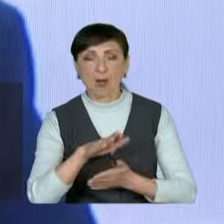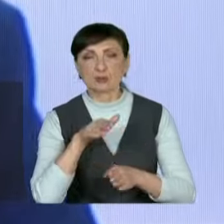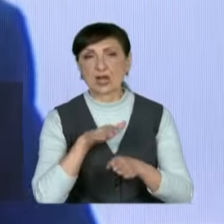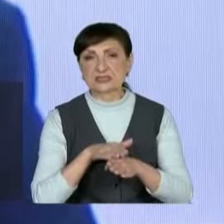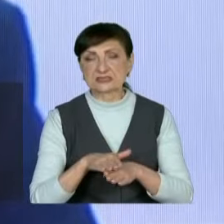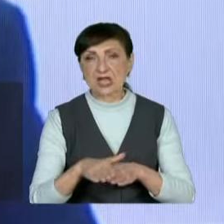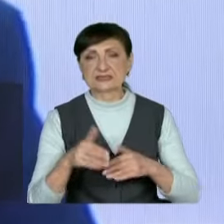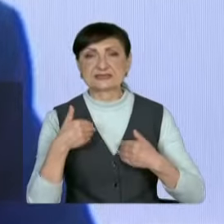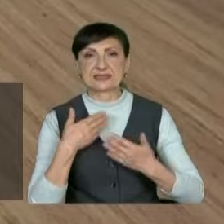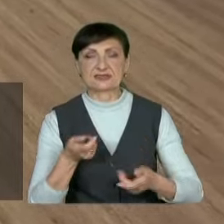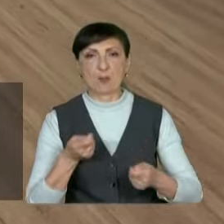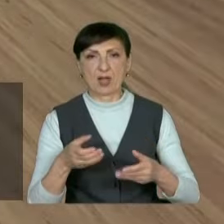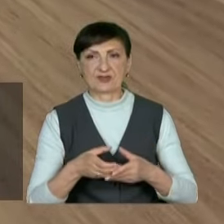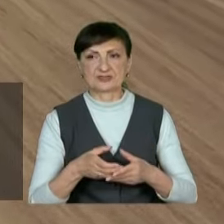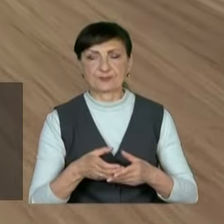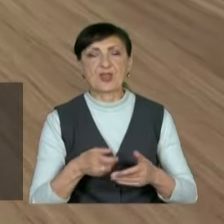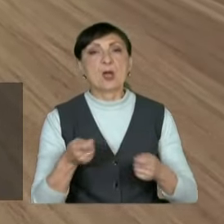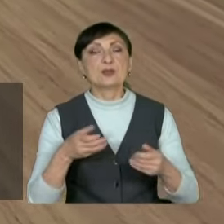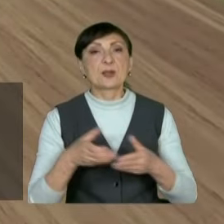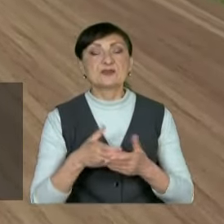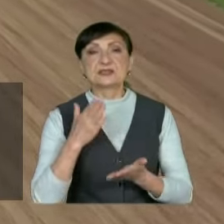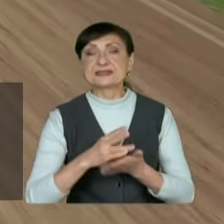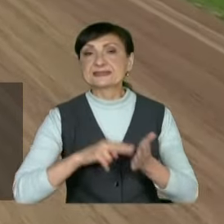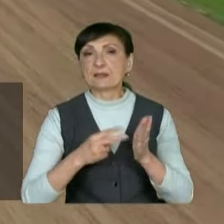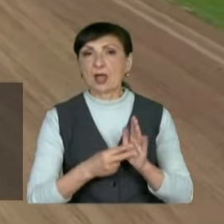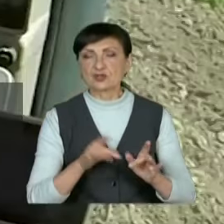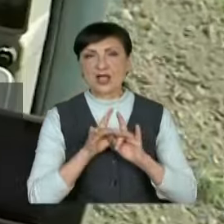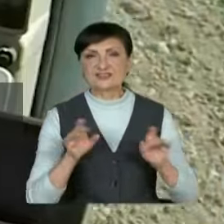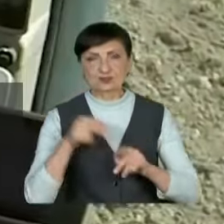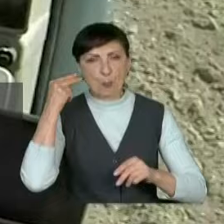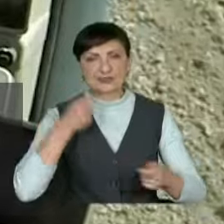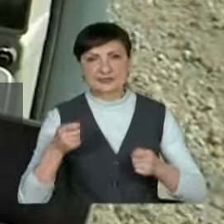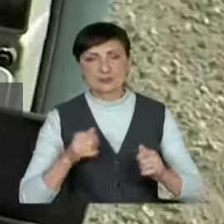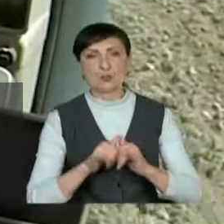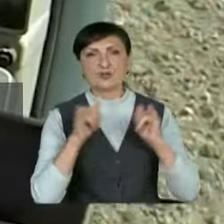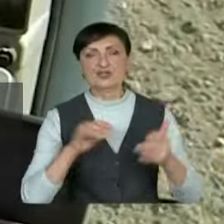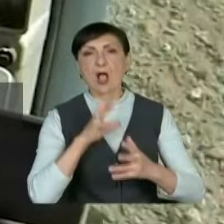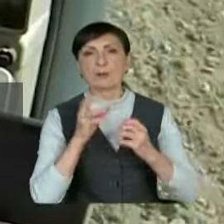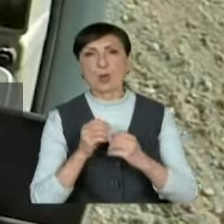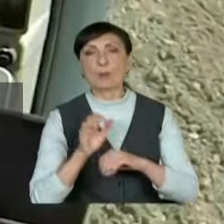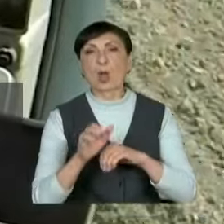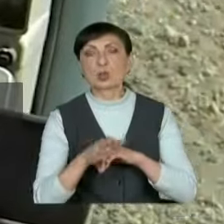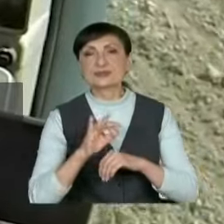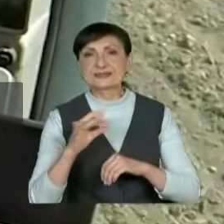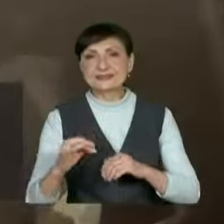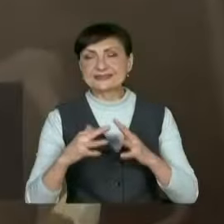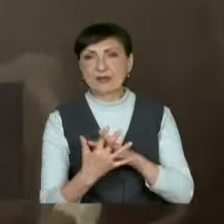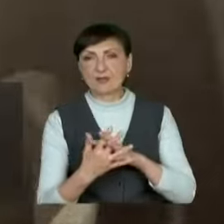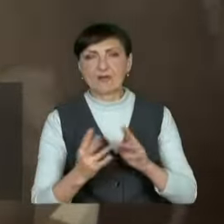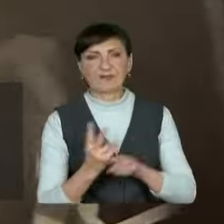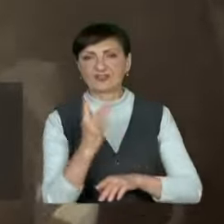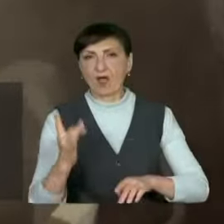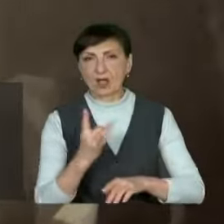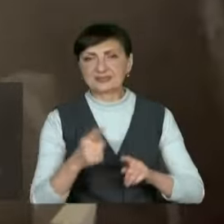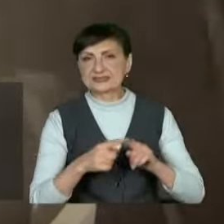реализации инициативы правительства. Перед правительством стоит задача, озвученная президентом, увеличить объем валовой продукции сельского хозяйства в 2 раза